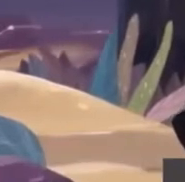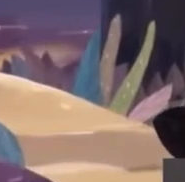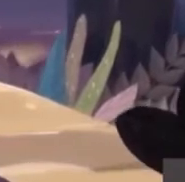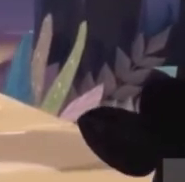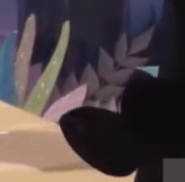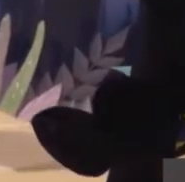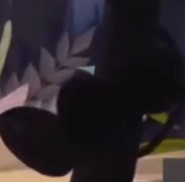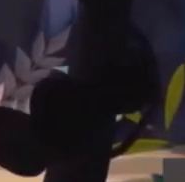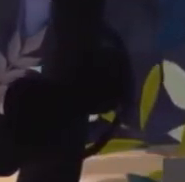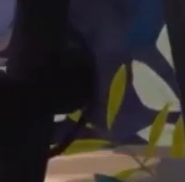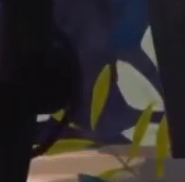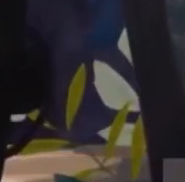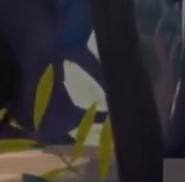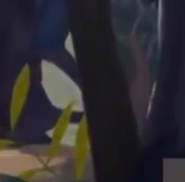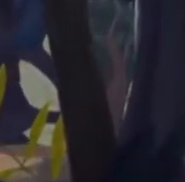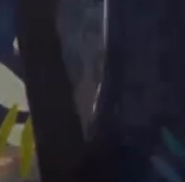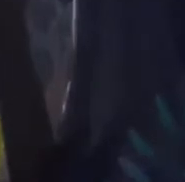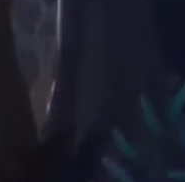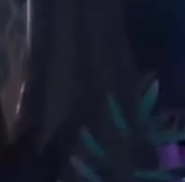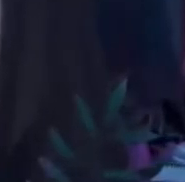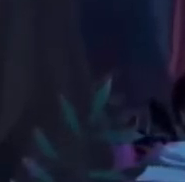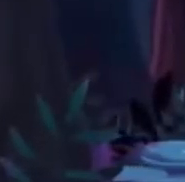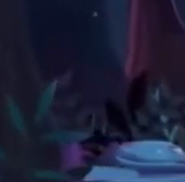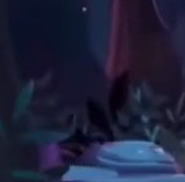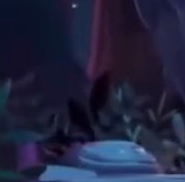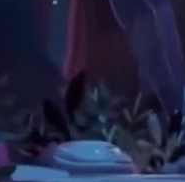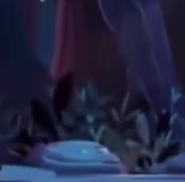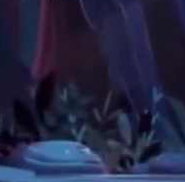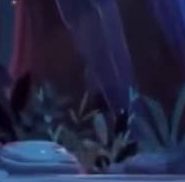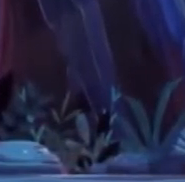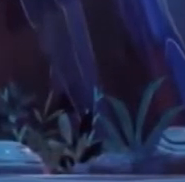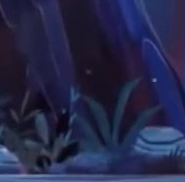مشينا كمان مشينا كتير